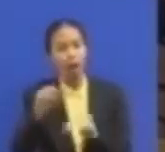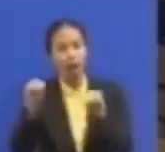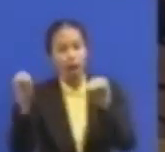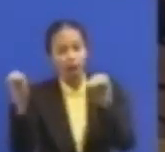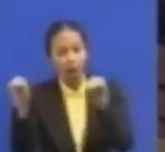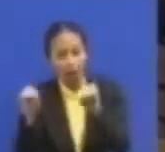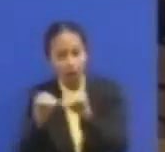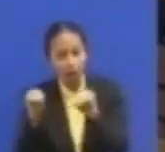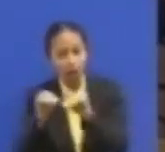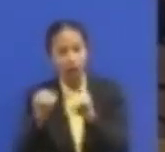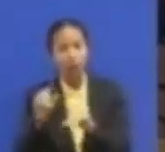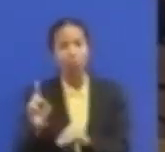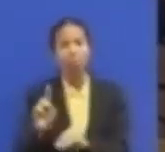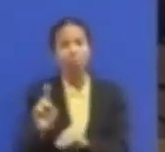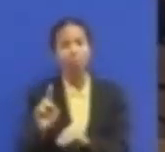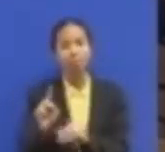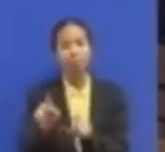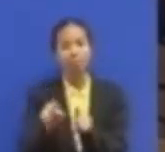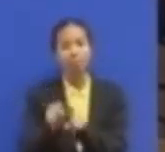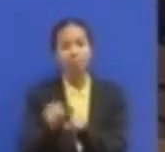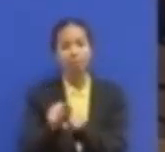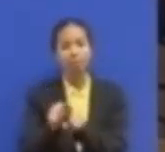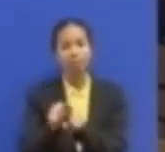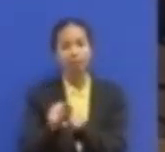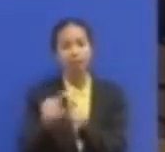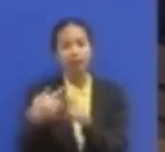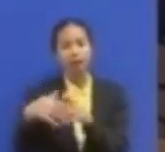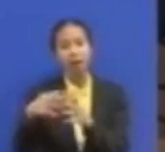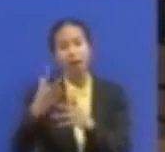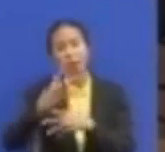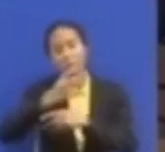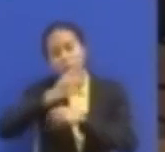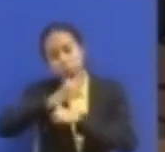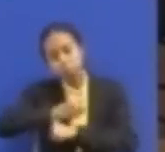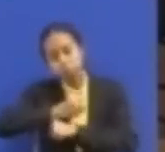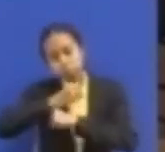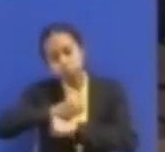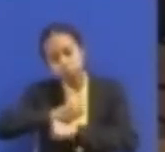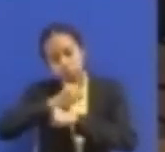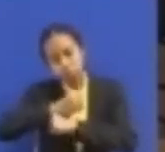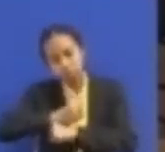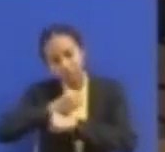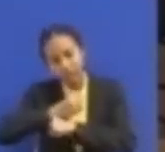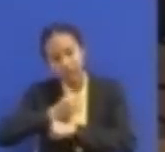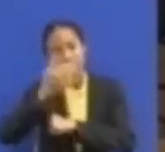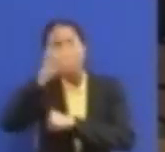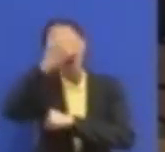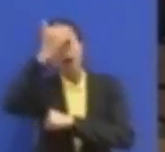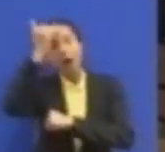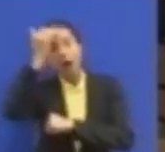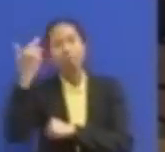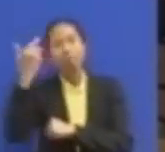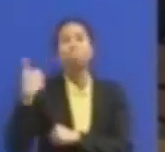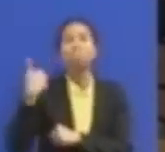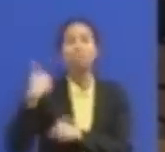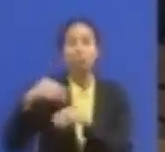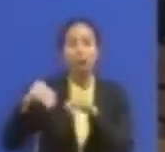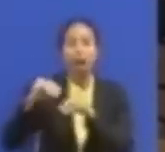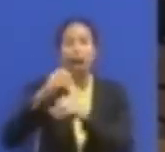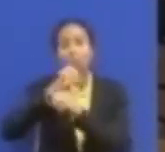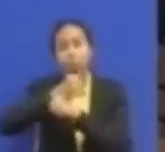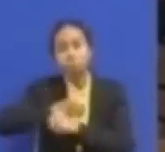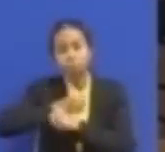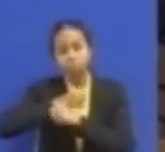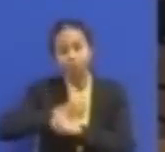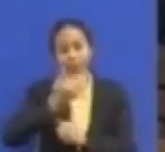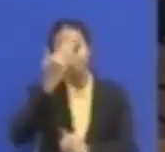รุ่นกระทงทีเดียวถ้ามองกลับนะครับก็ถือว่าอายุ